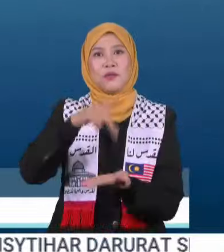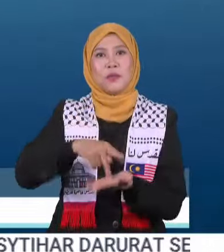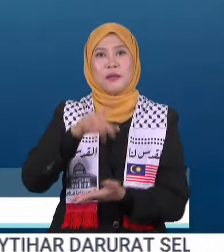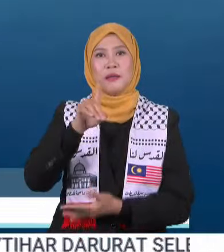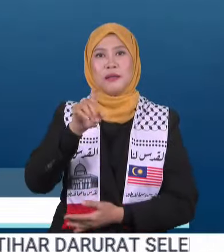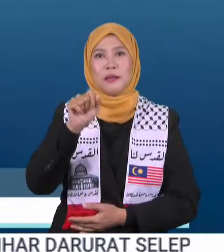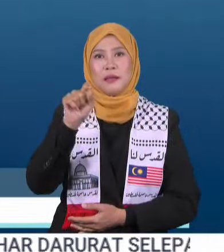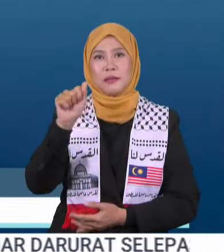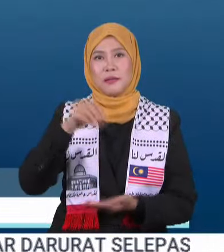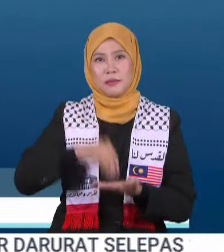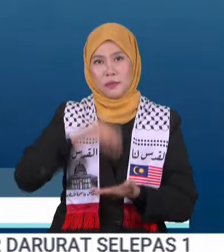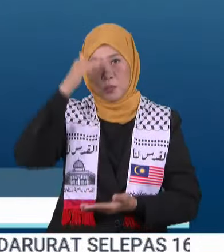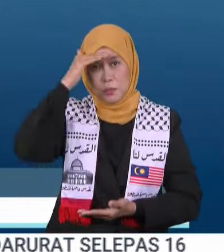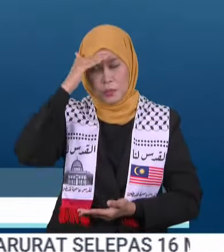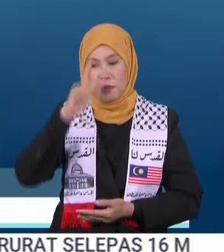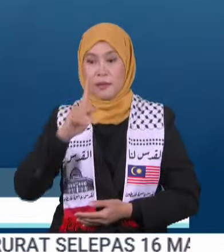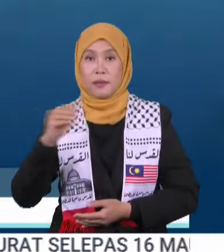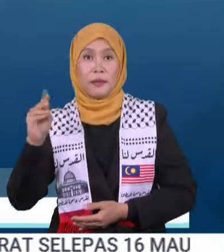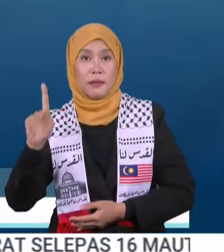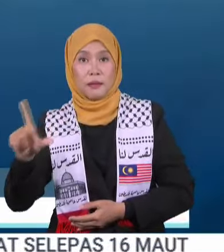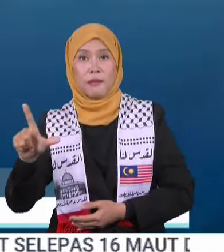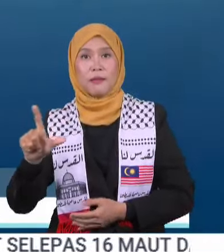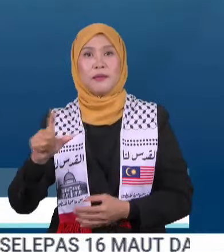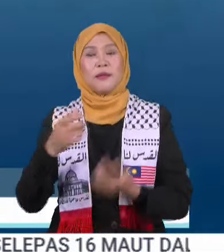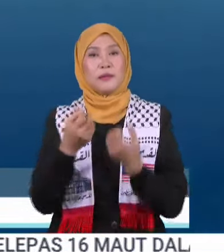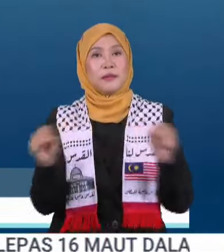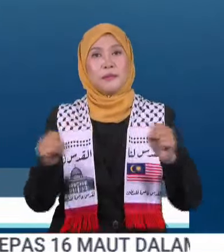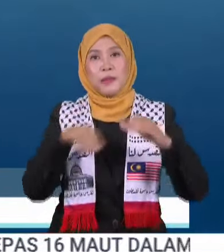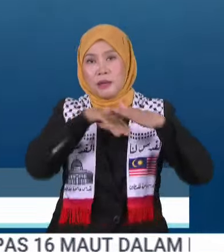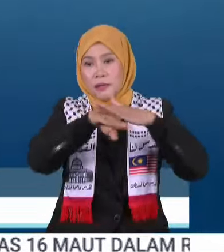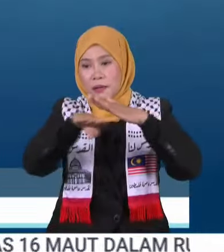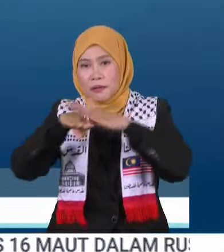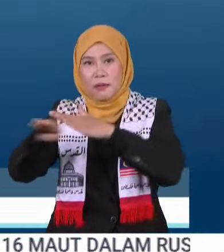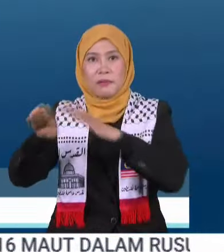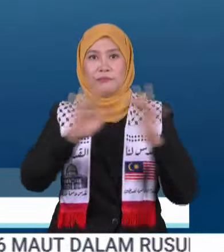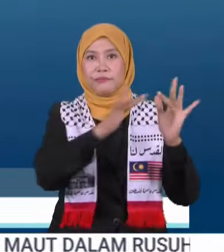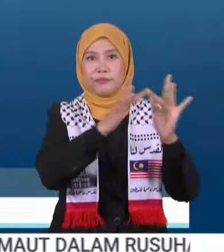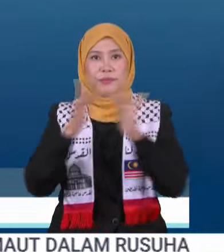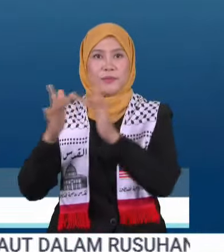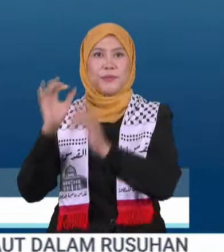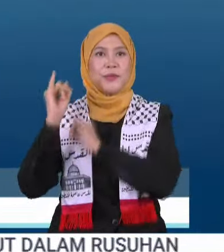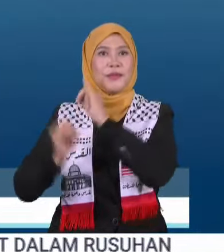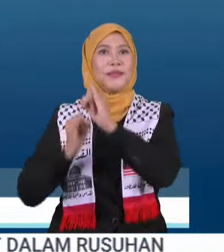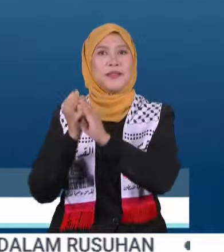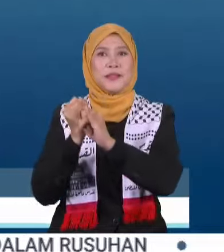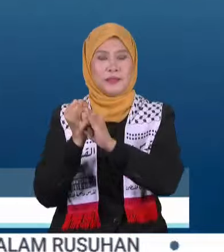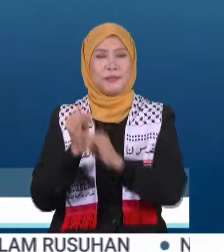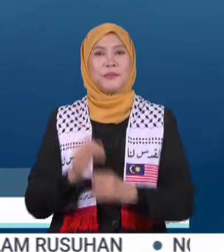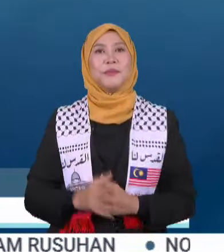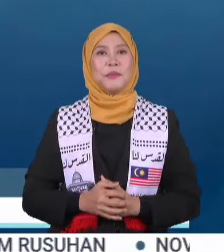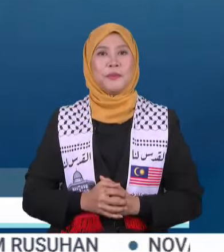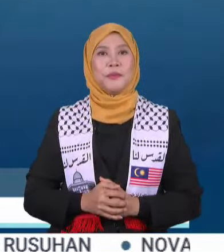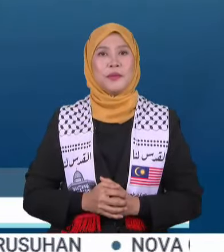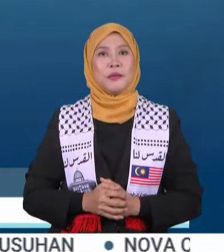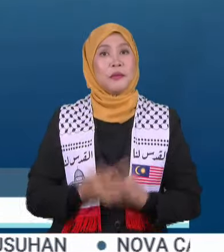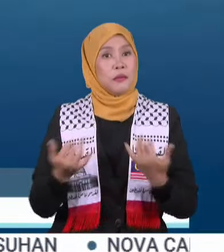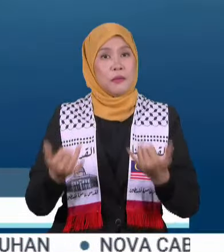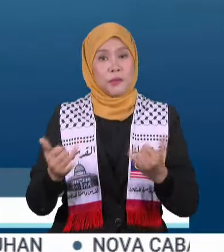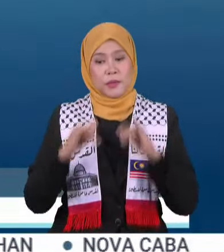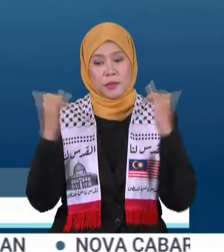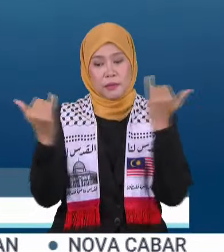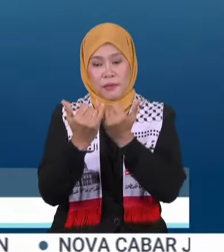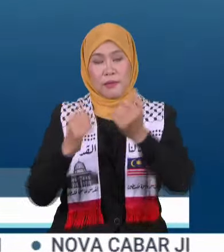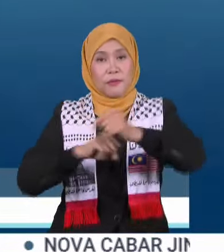di Johor dan Kuala Lumpur bagi menyediakan akses kepada rangkaian antarabangsa dan serantau ketika ini